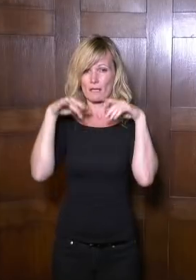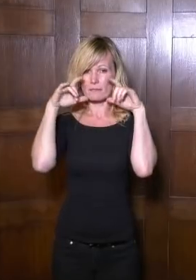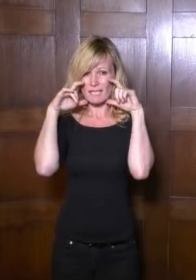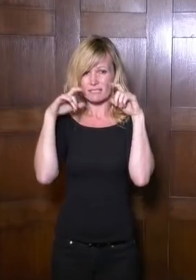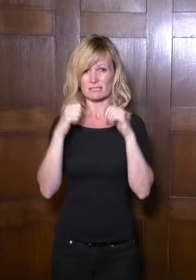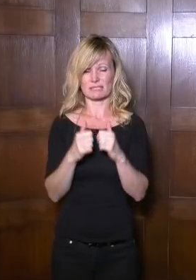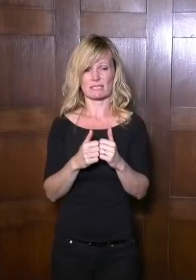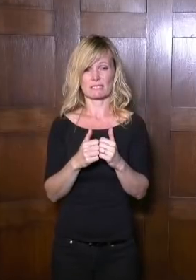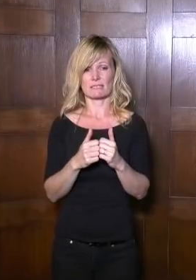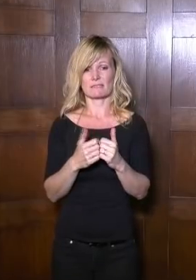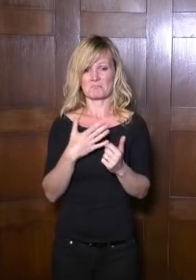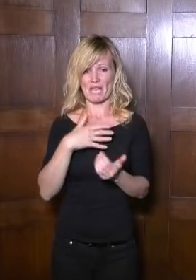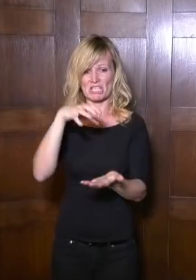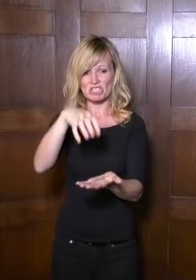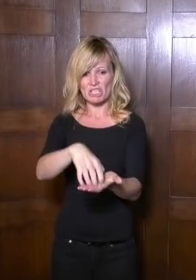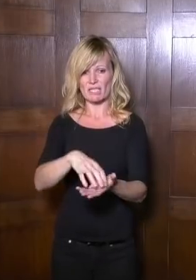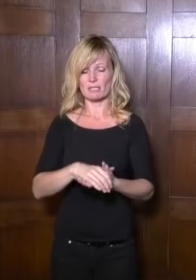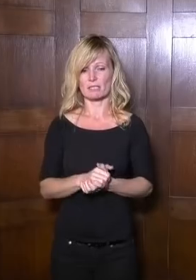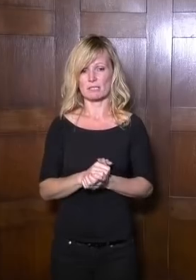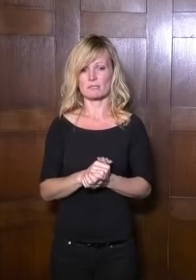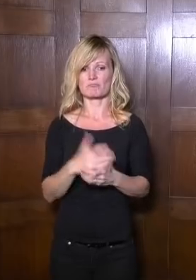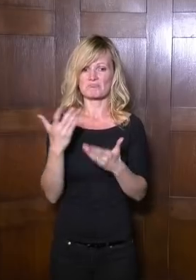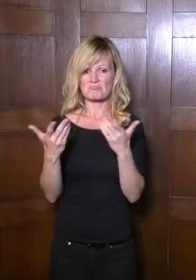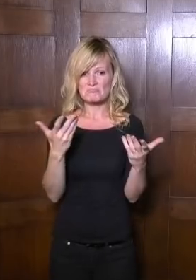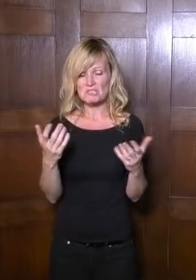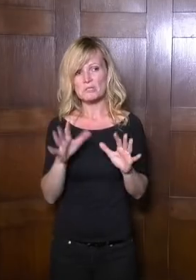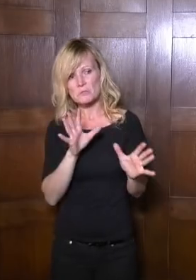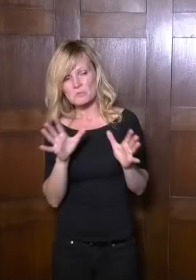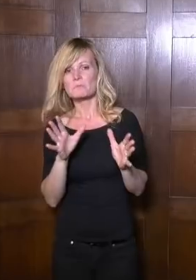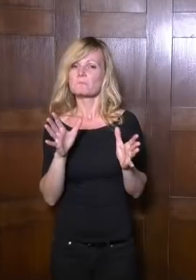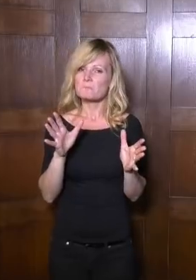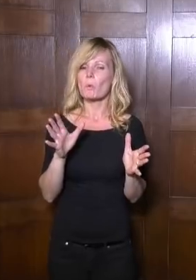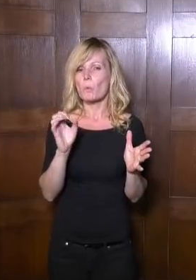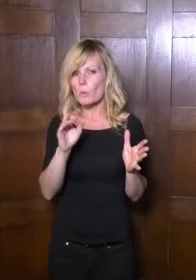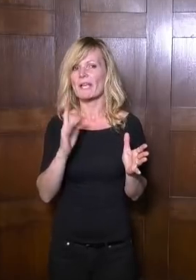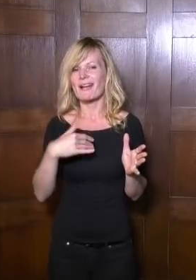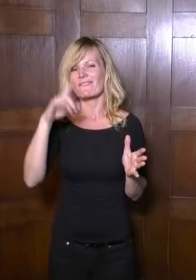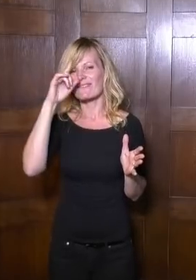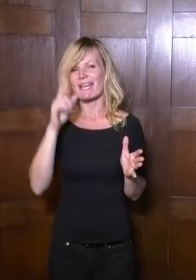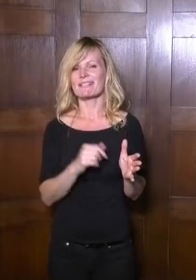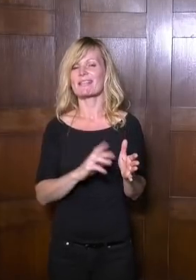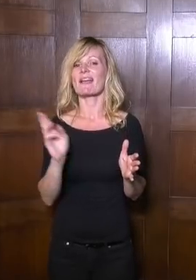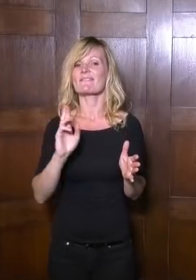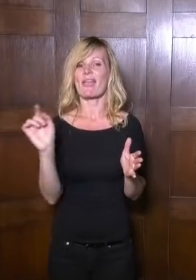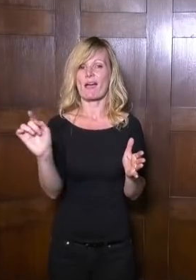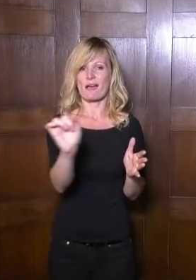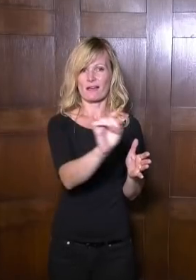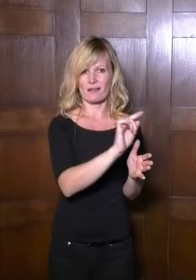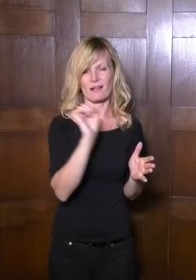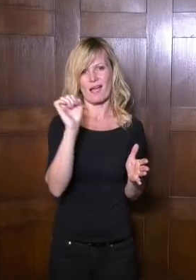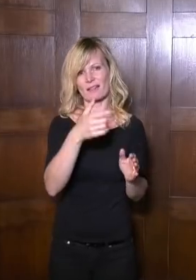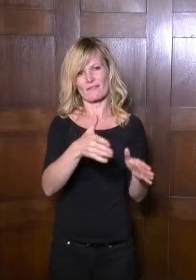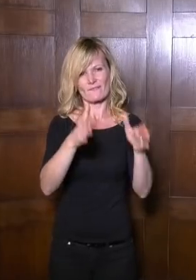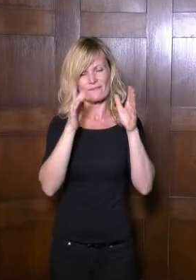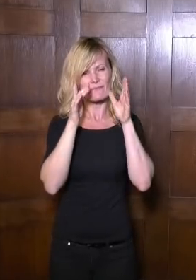Stadt. Ich weiß dann, auf wen kannst du dich verlassen? Wer steht zu der Stadt? Wer hält zusammen?